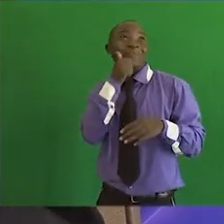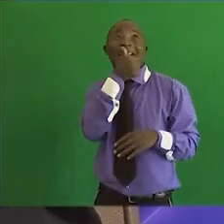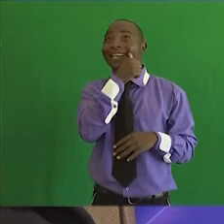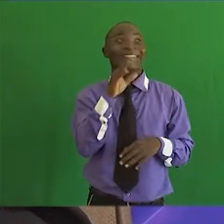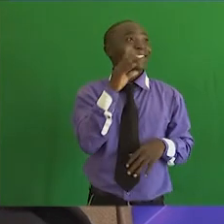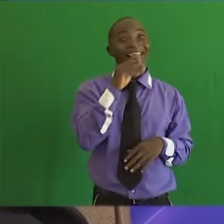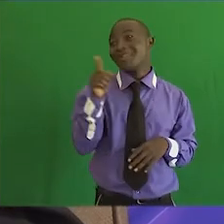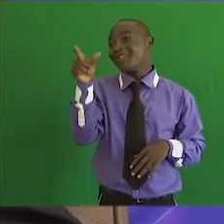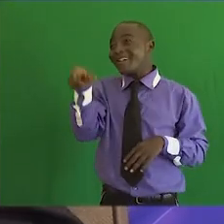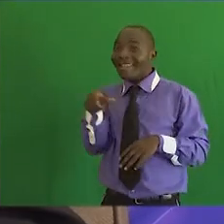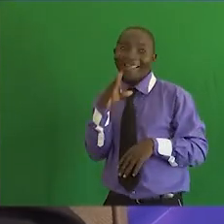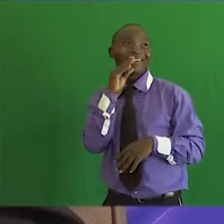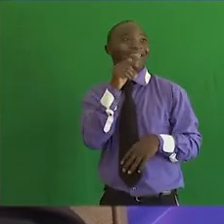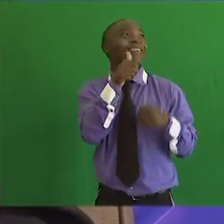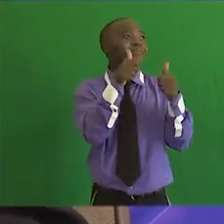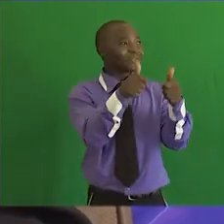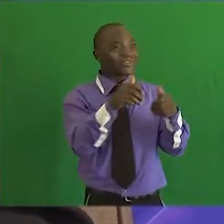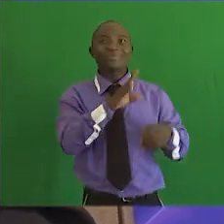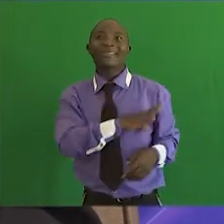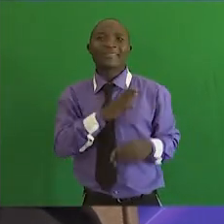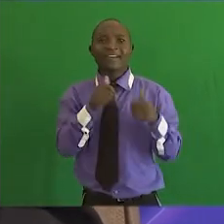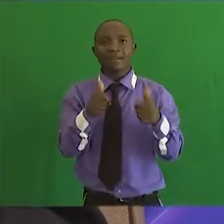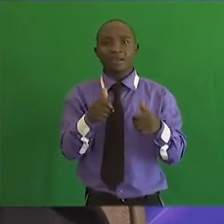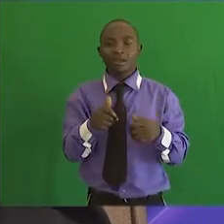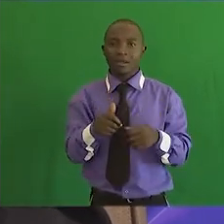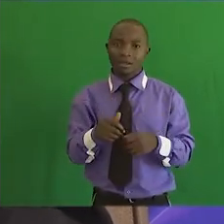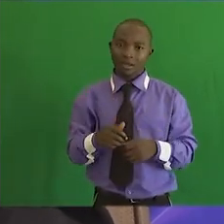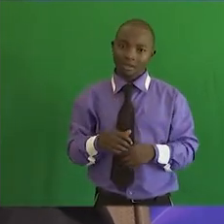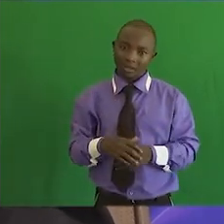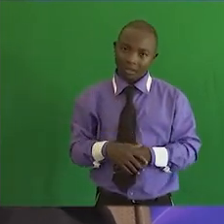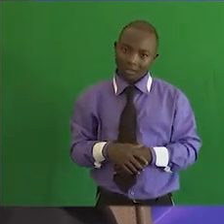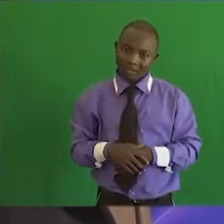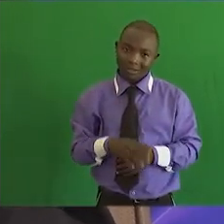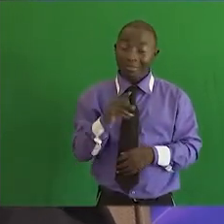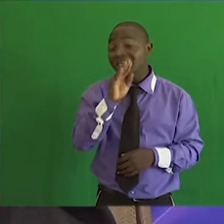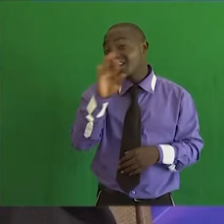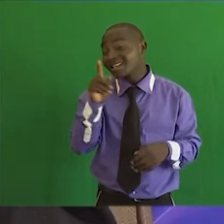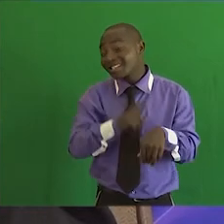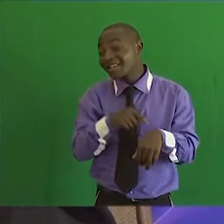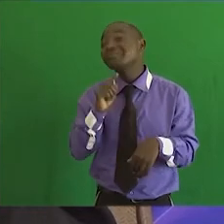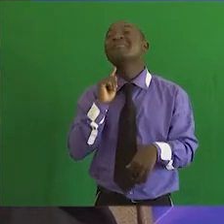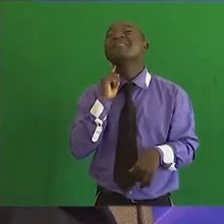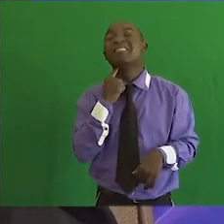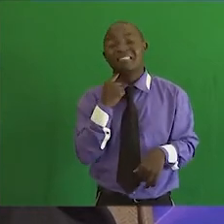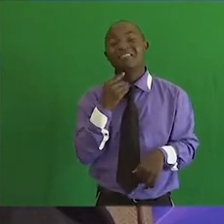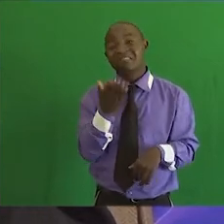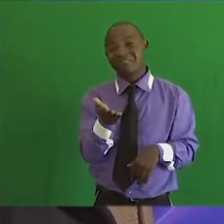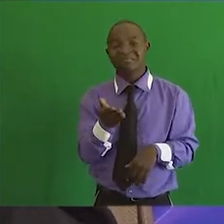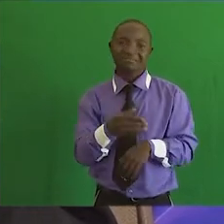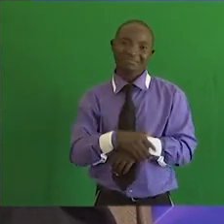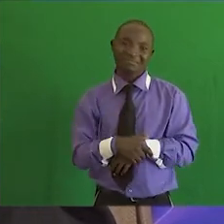ari kukurukurwa pano. Asi nyaya ndoda kuramba nichitsimbidzira kumhuri yeZimbabwe ndechinhu chinonzi kurumurwa.